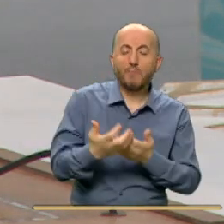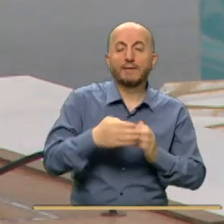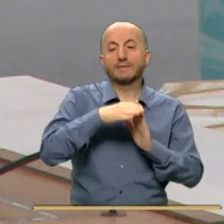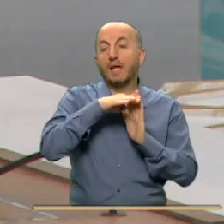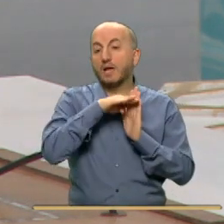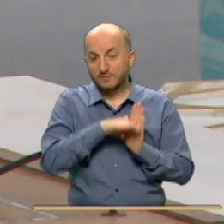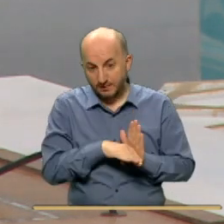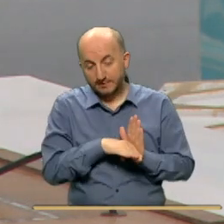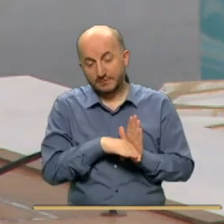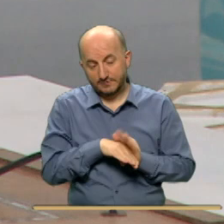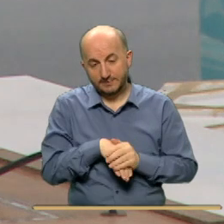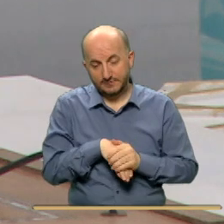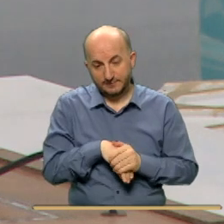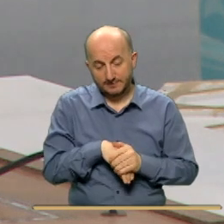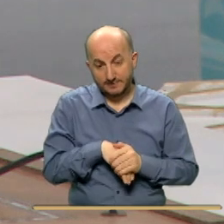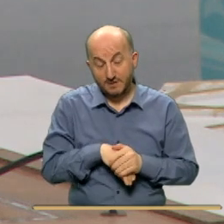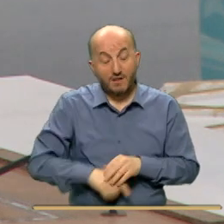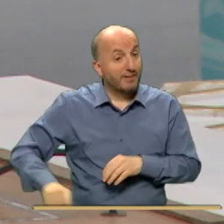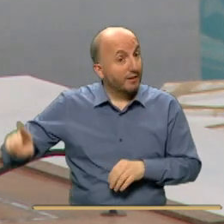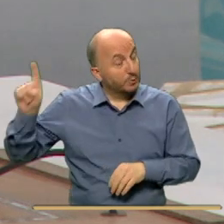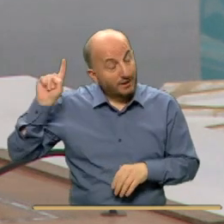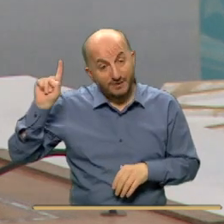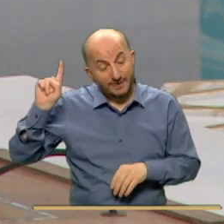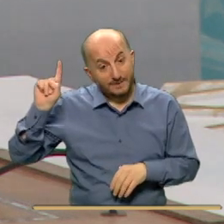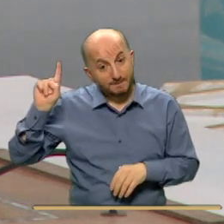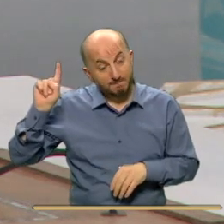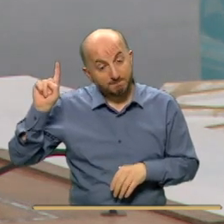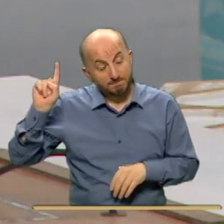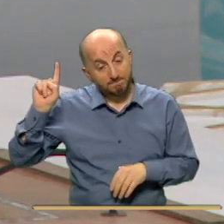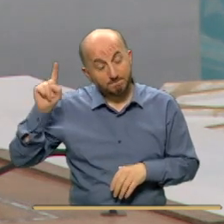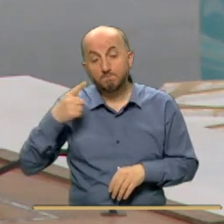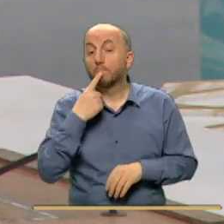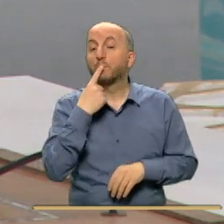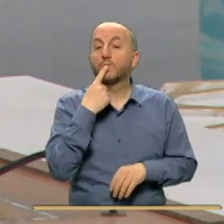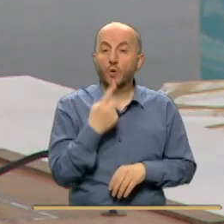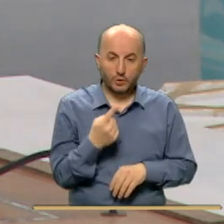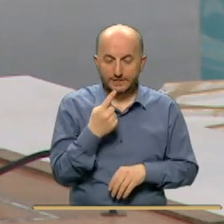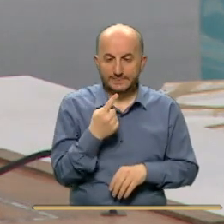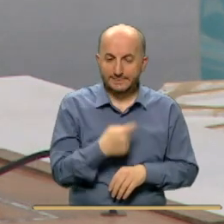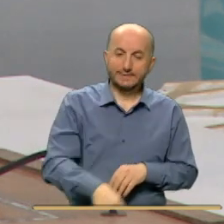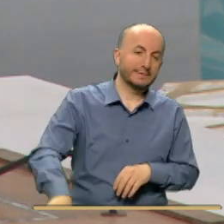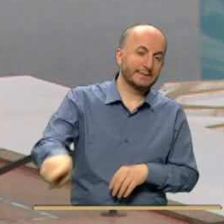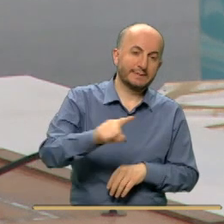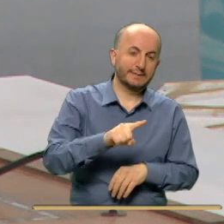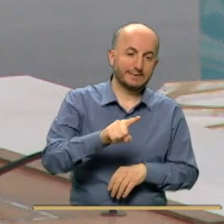azalttı. Yani Allah-u Teala diyor ki, siz